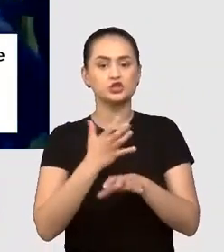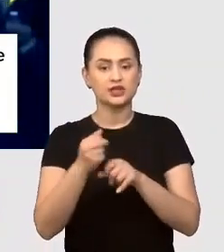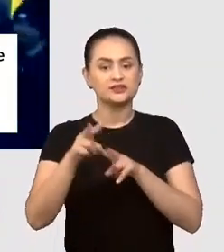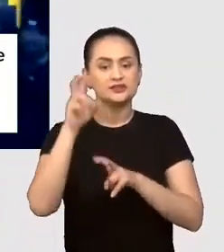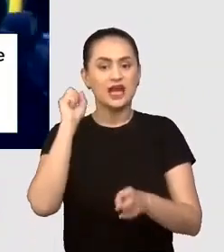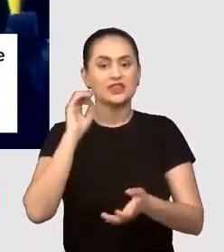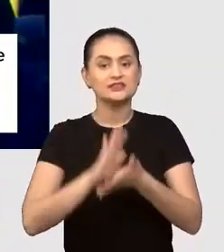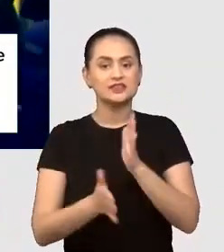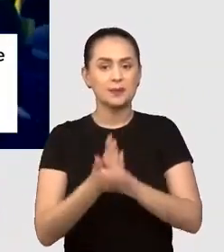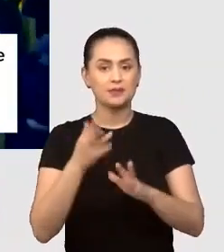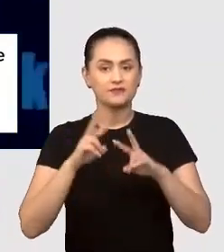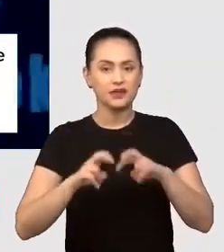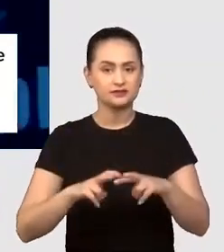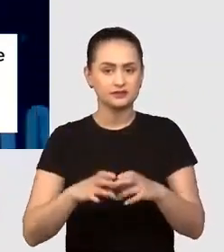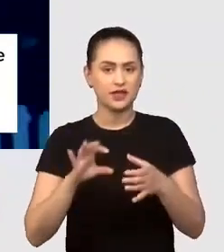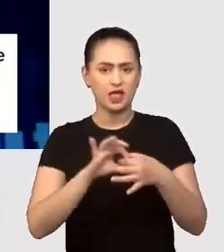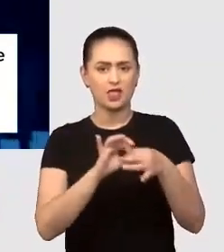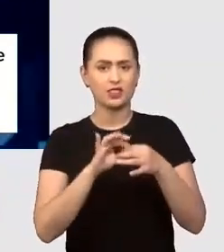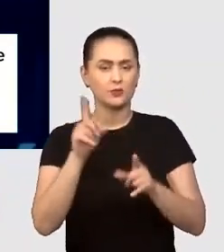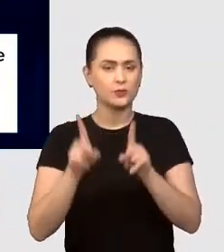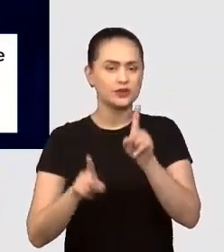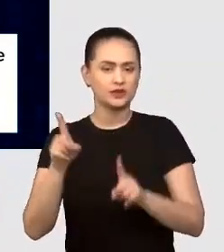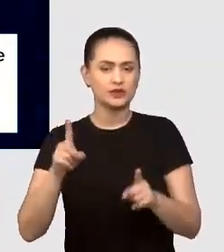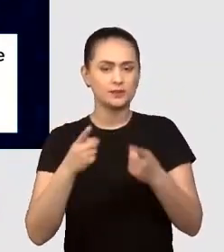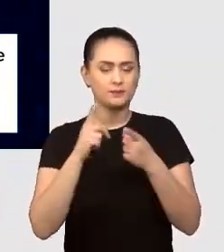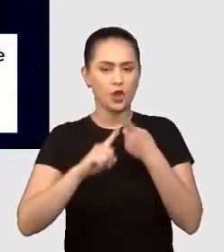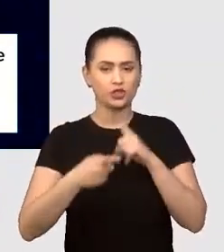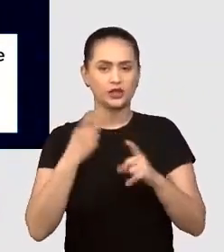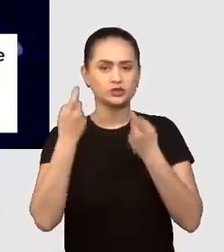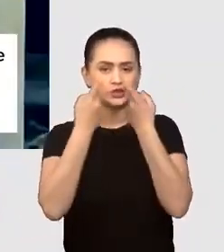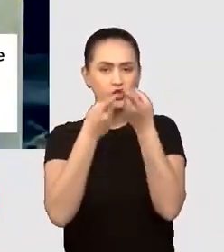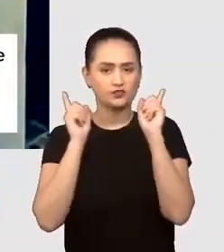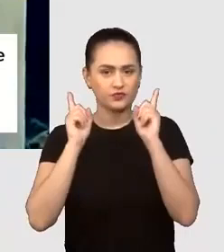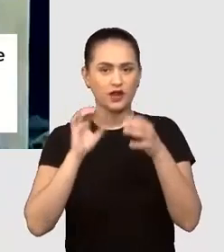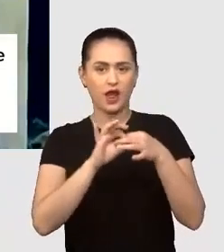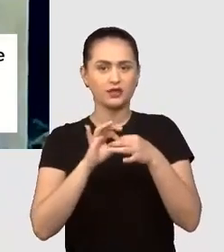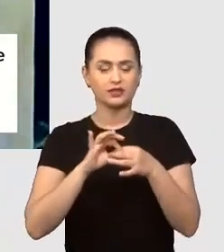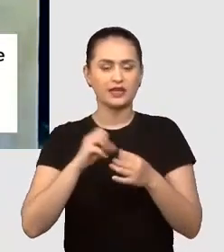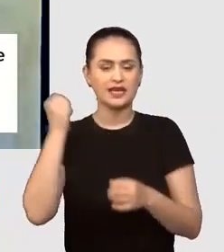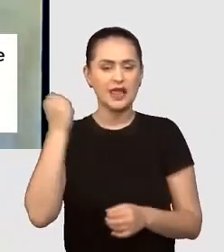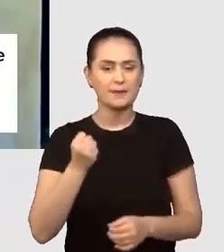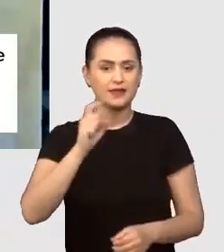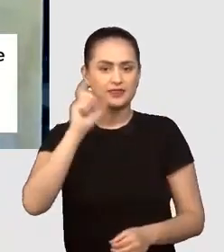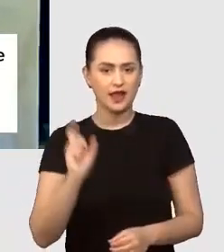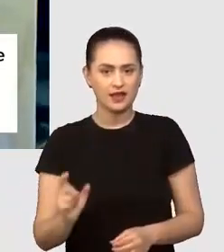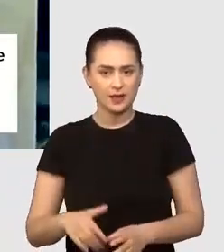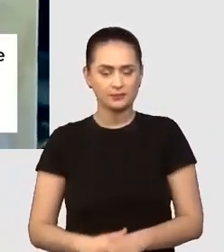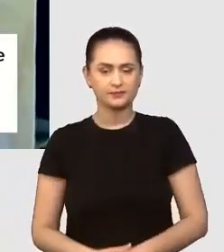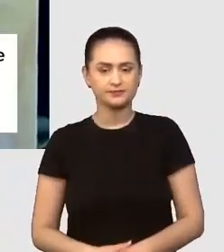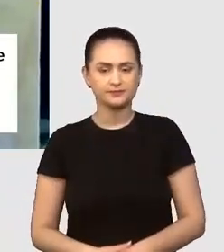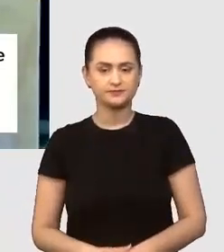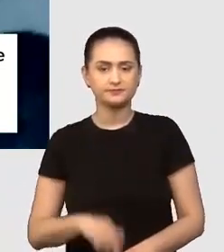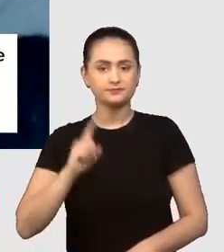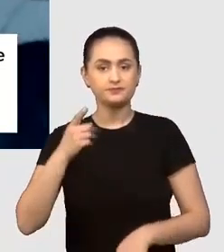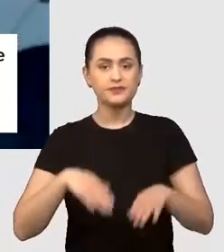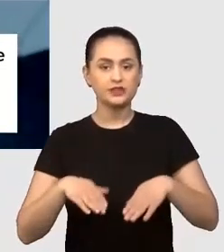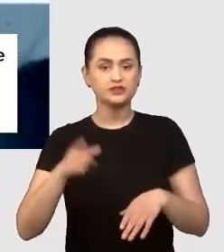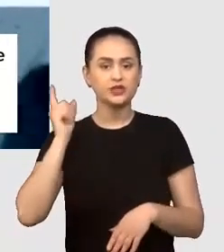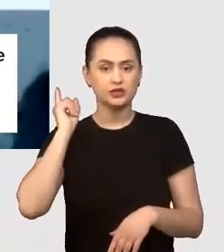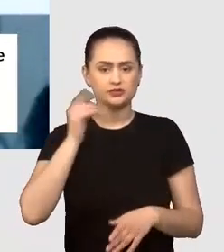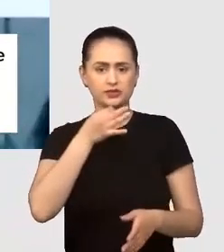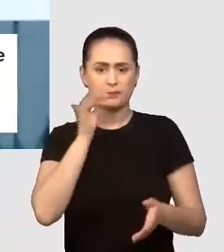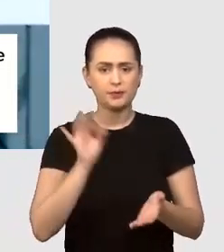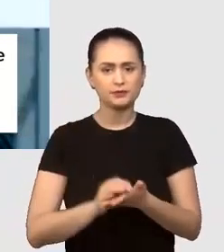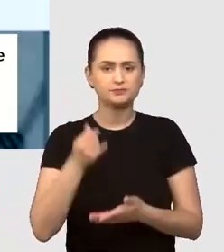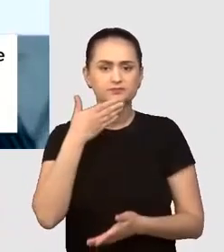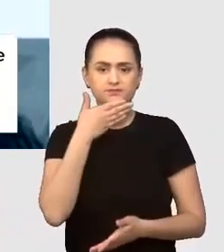vreme. A fost ucis înainte să termine investigațiile care legau unii politicieni slovaci de crimă organizată